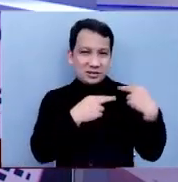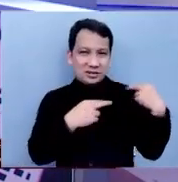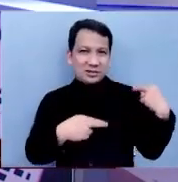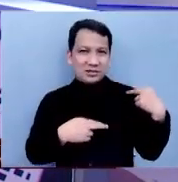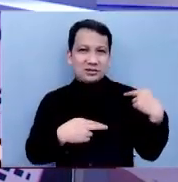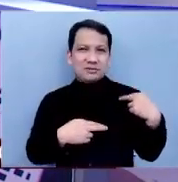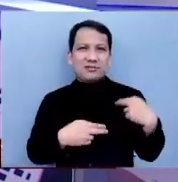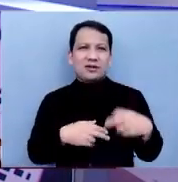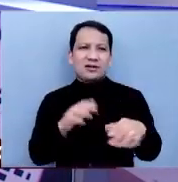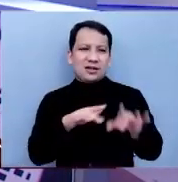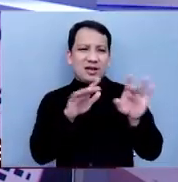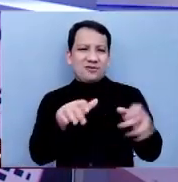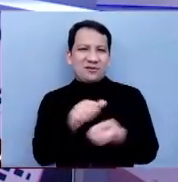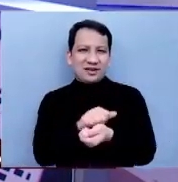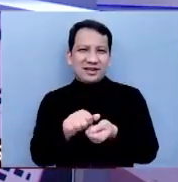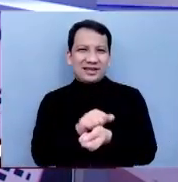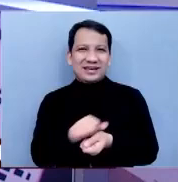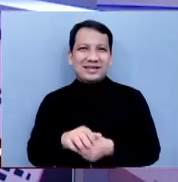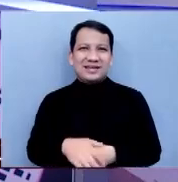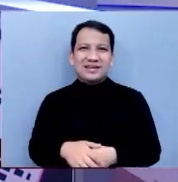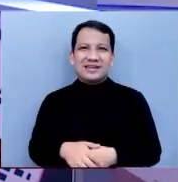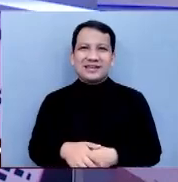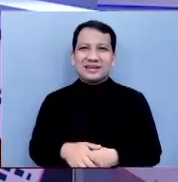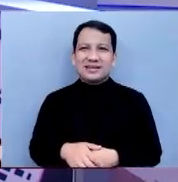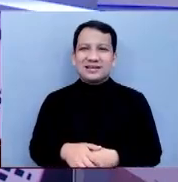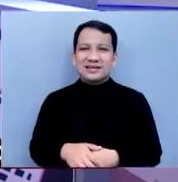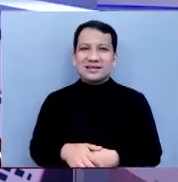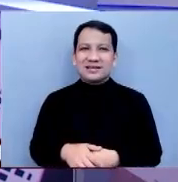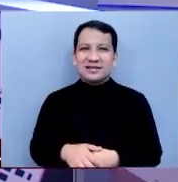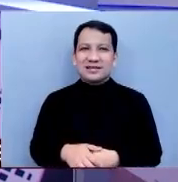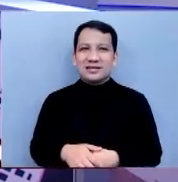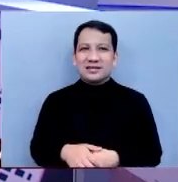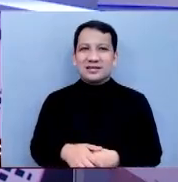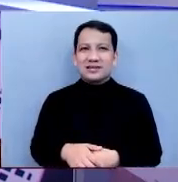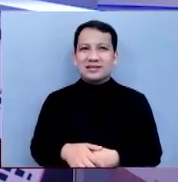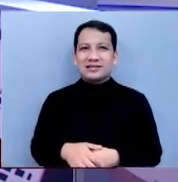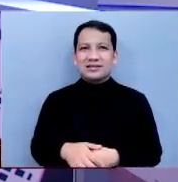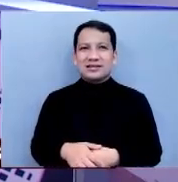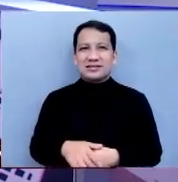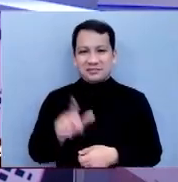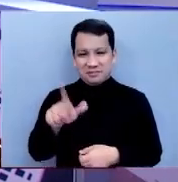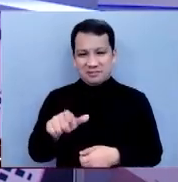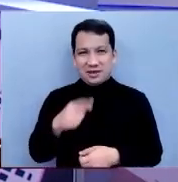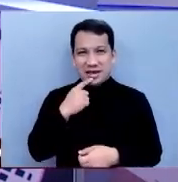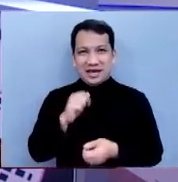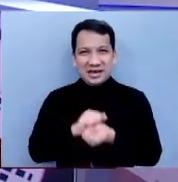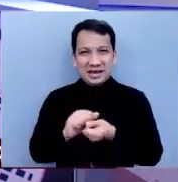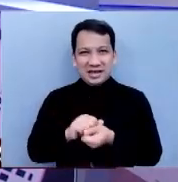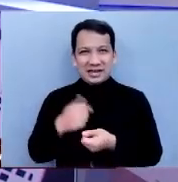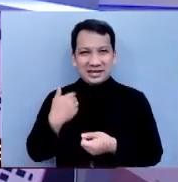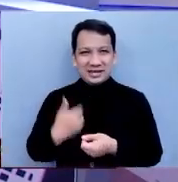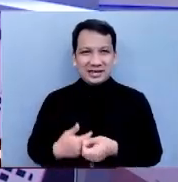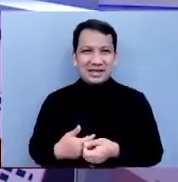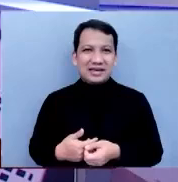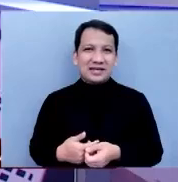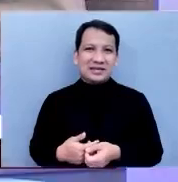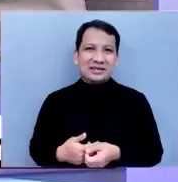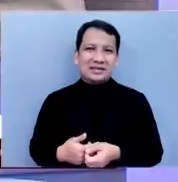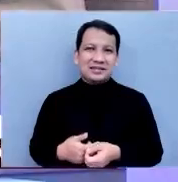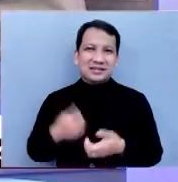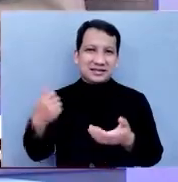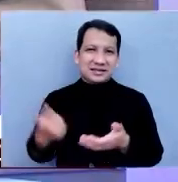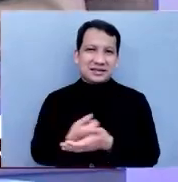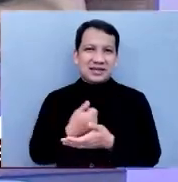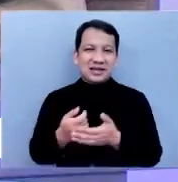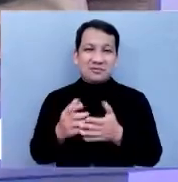mo. Kasi nilalabon eh. Dinadry clean. Actually, ako maglalaban nito mamaya. Mamaya. Gusto ko sa yan. At